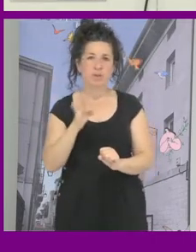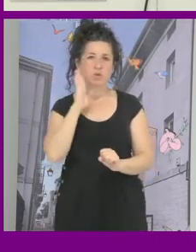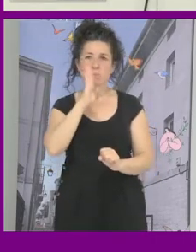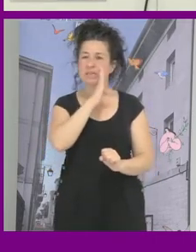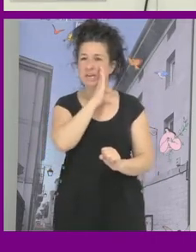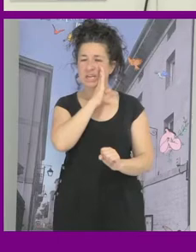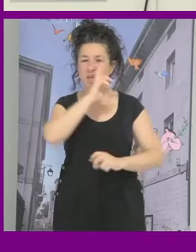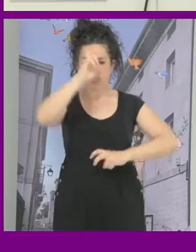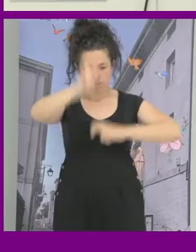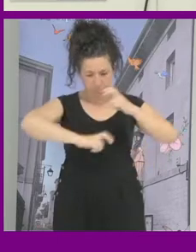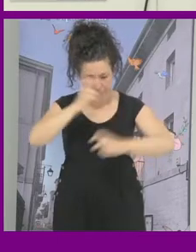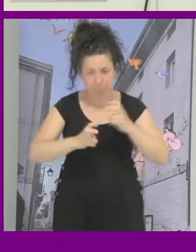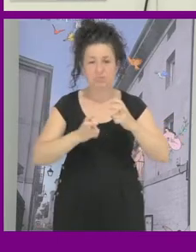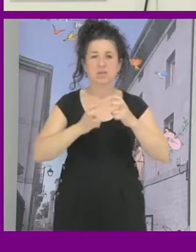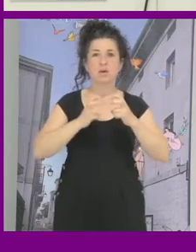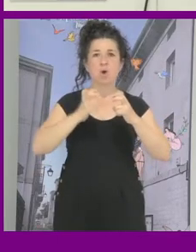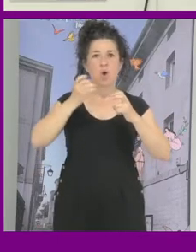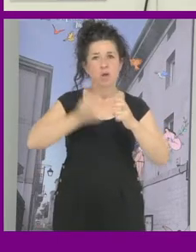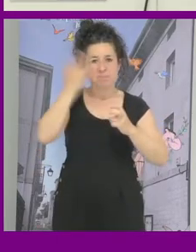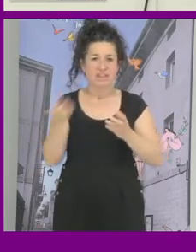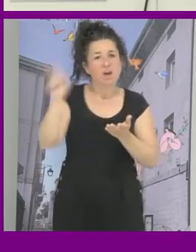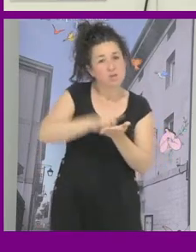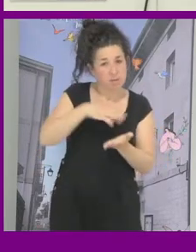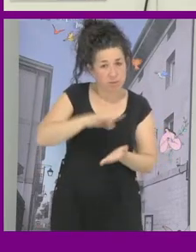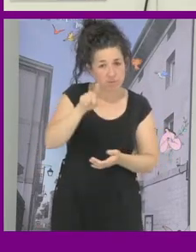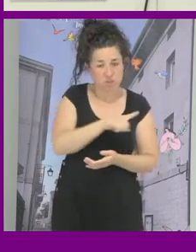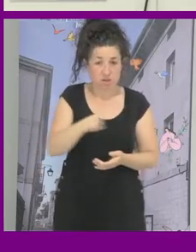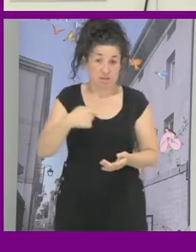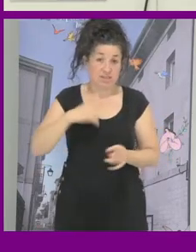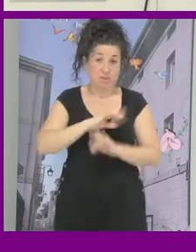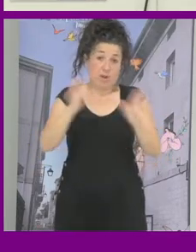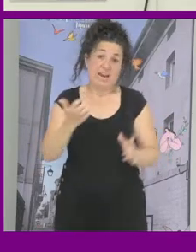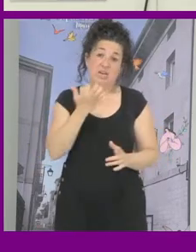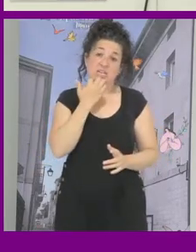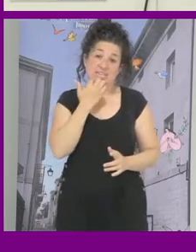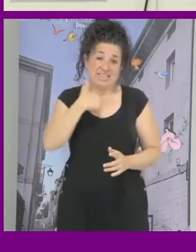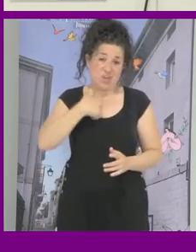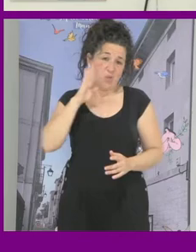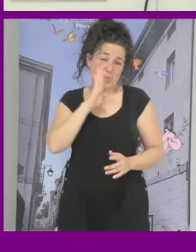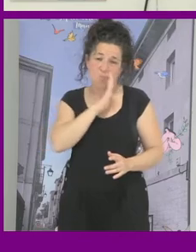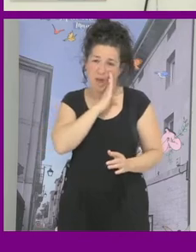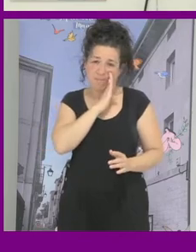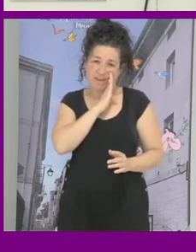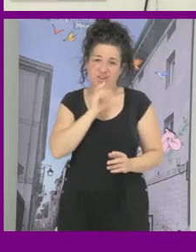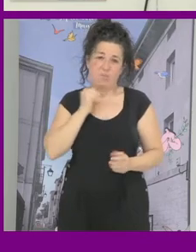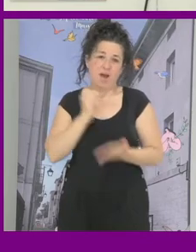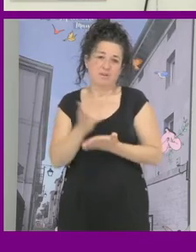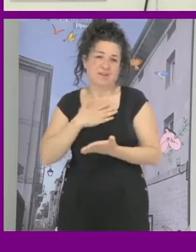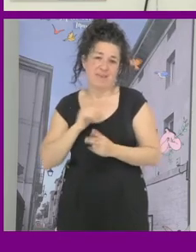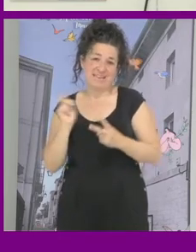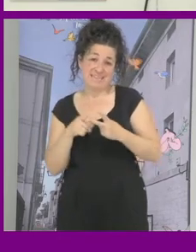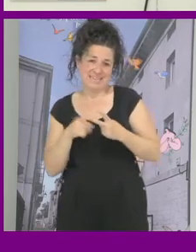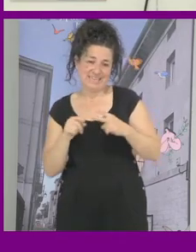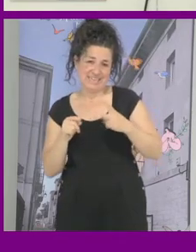ez? Beridatzi, berasmatu, ez? Bueno, argi dago, ni ama izan baldin banaiz, ba, nire apustua bigarrena izan dela, baina